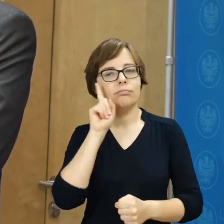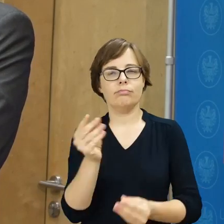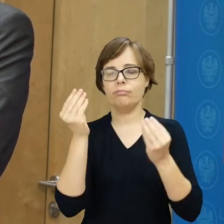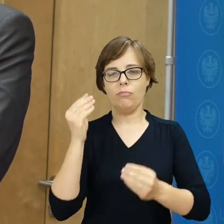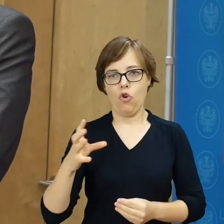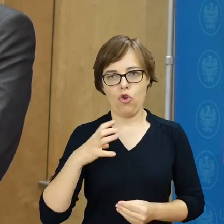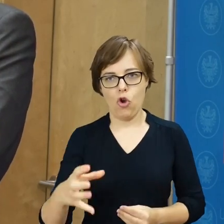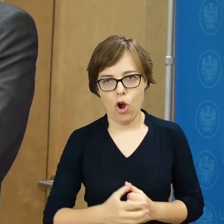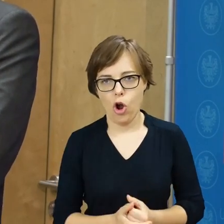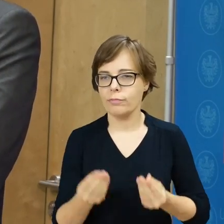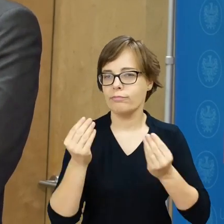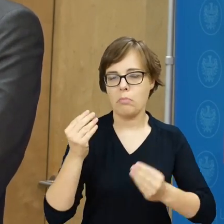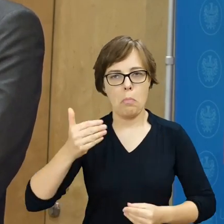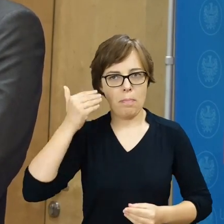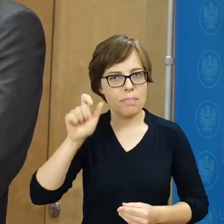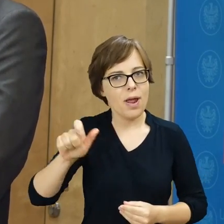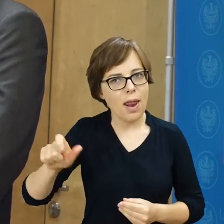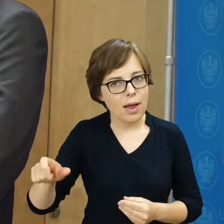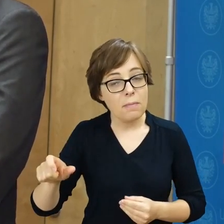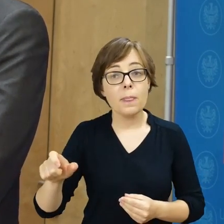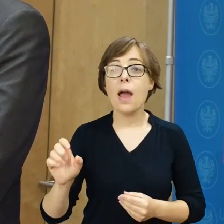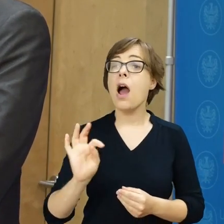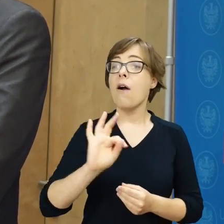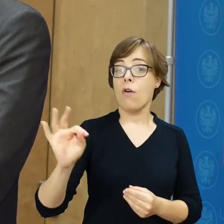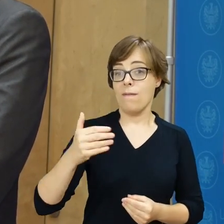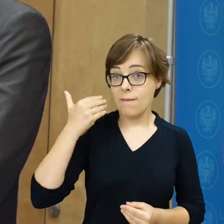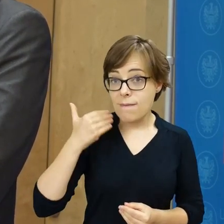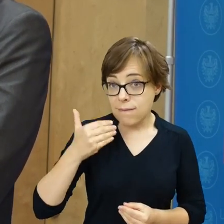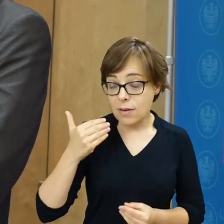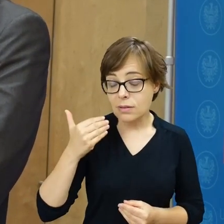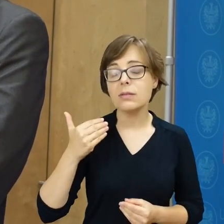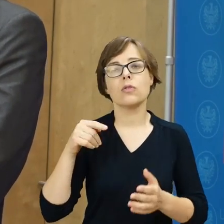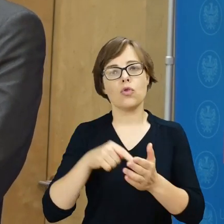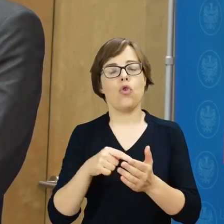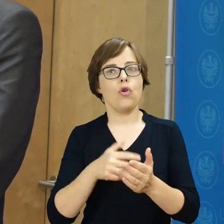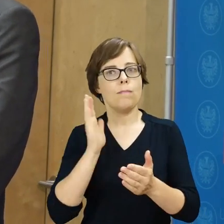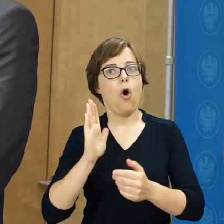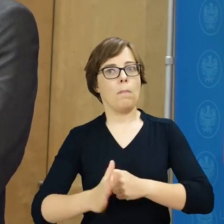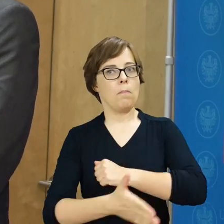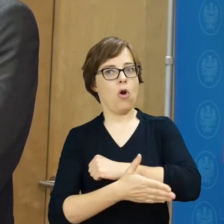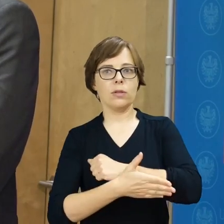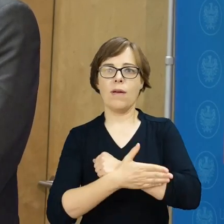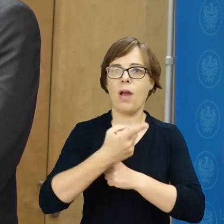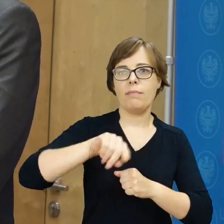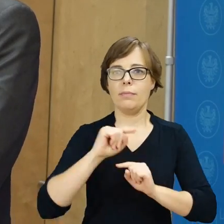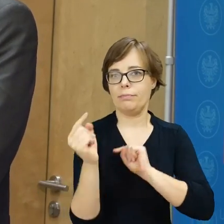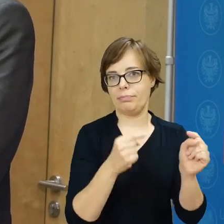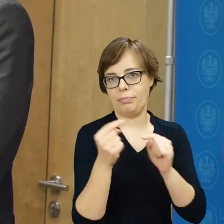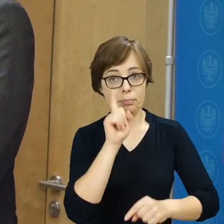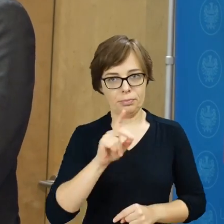prelegentów, których wystąpienia, myślę, będą stanowiły podstawę, zarzewie do owocnych, ciekawych